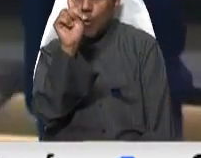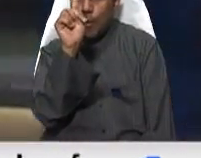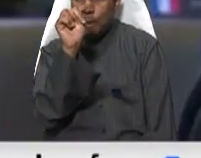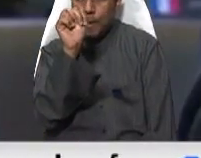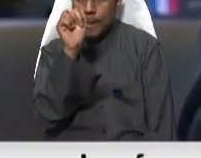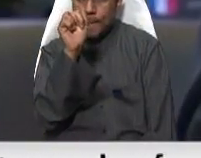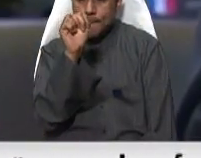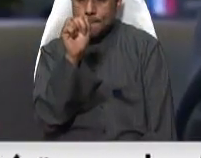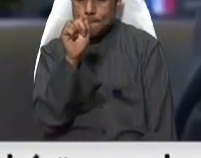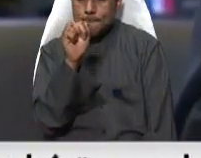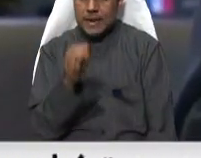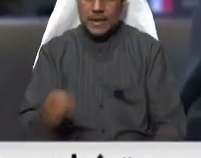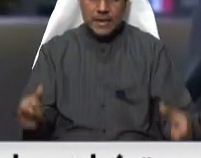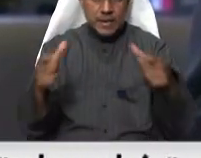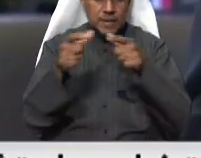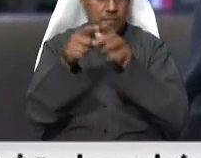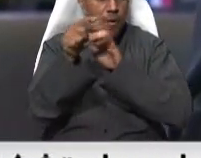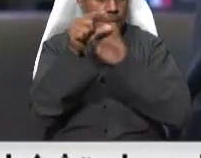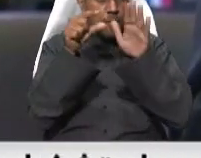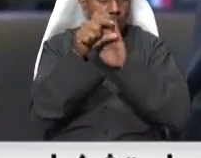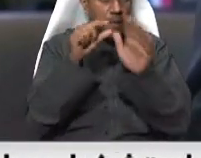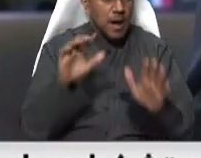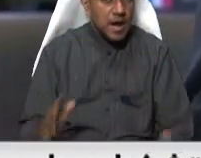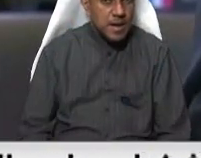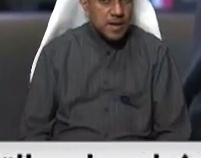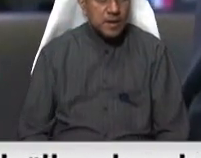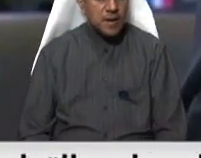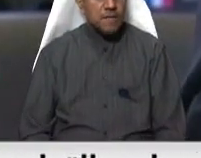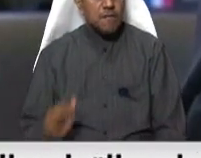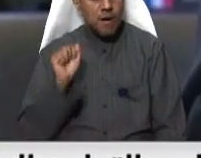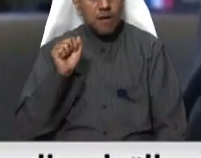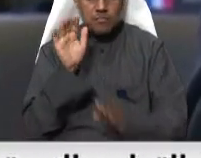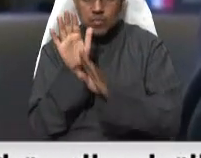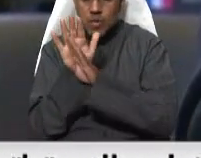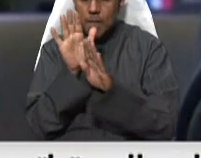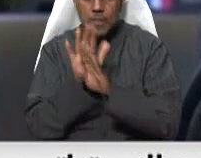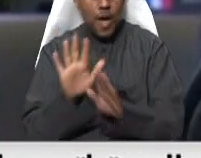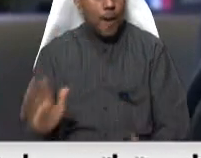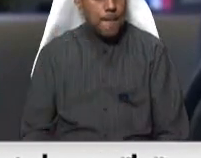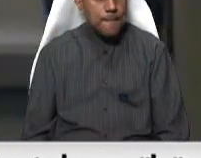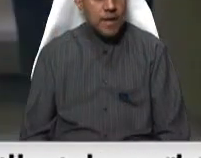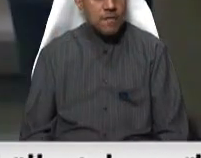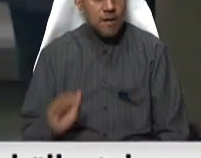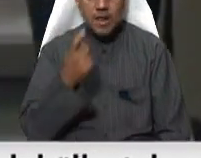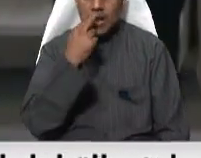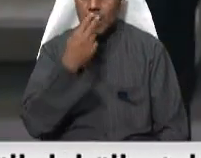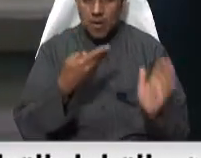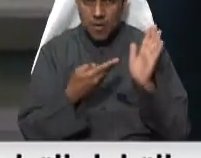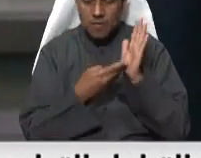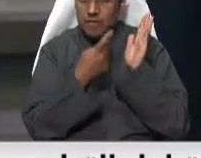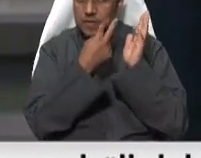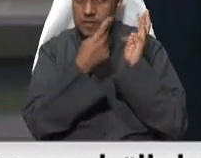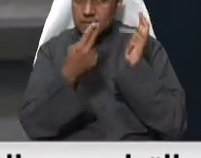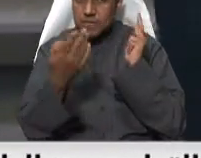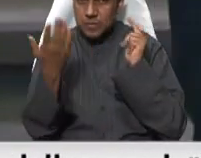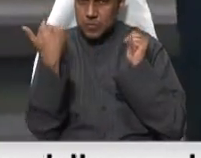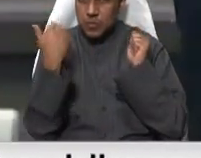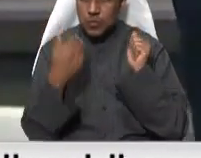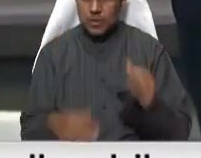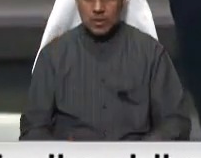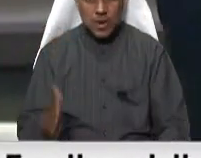الدعم لأوكرانيا وتعزيز قوة الردع والأمن للحلف، بما يتماشى مع القرارات التي اتخذت في